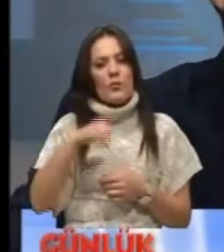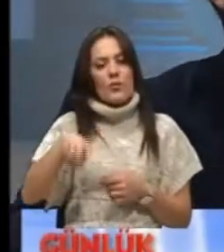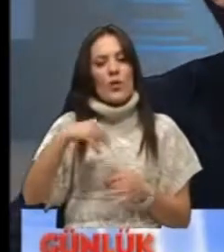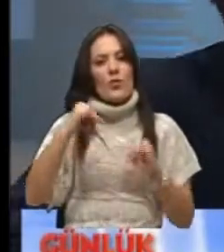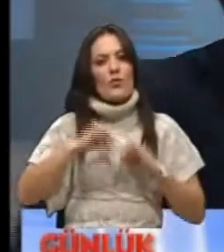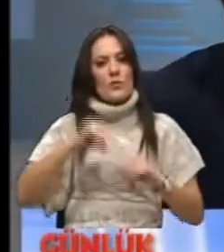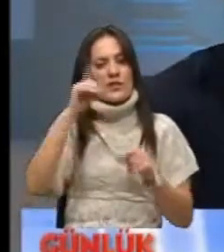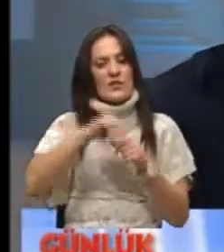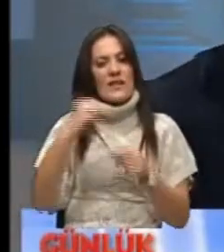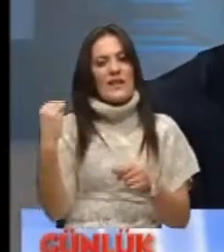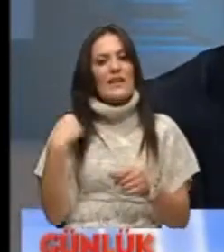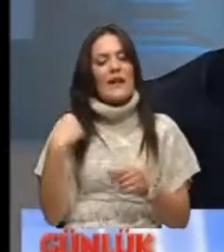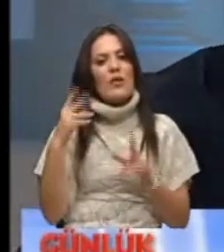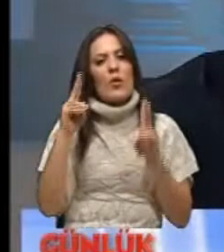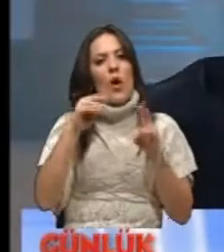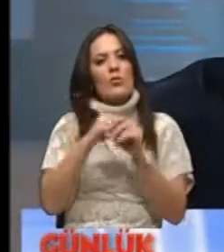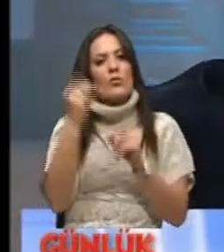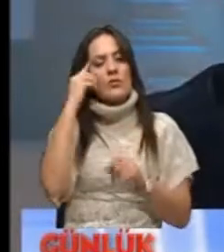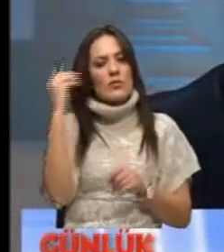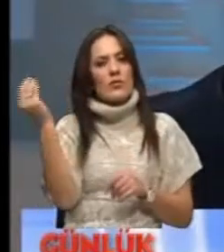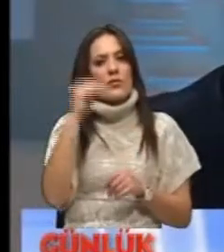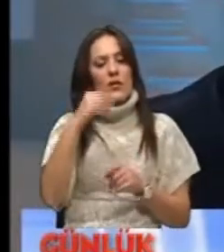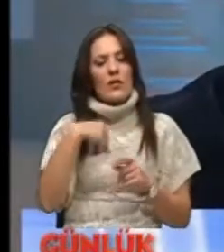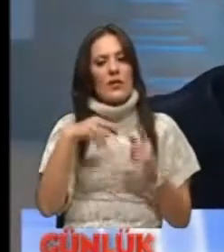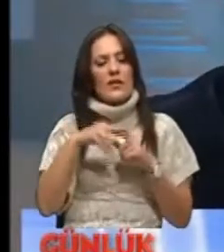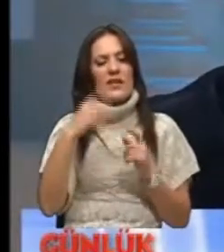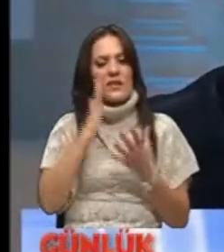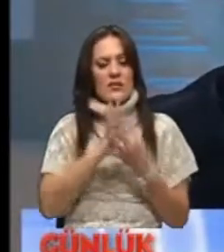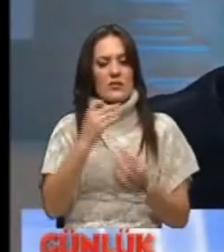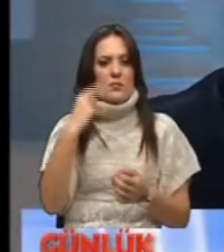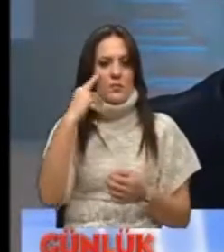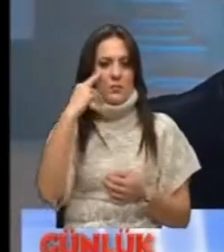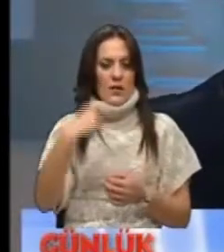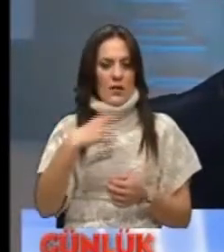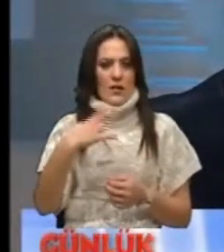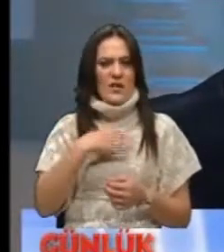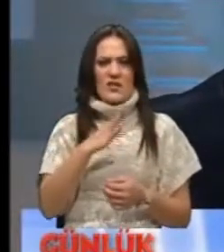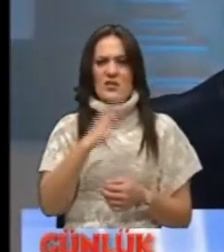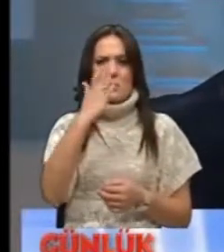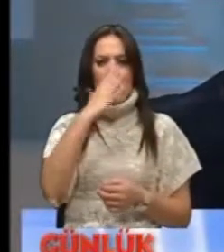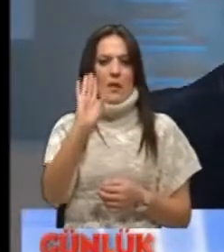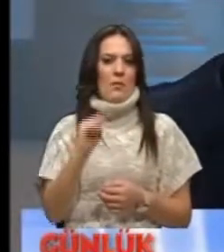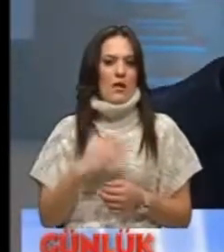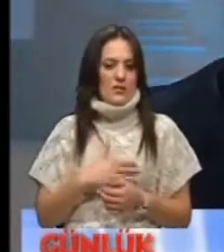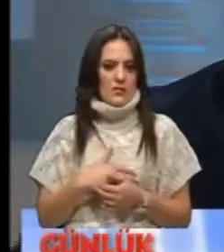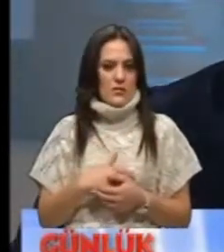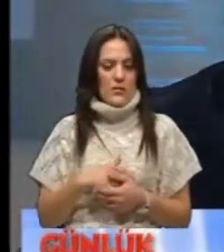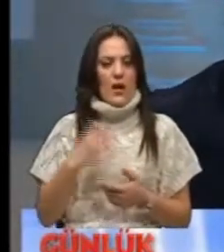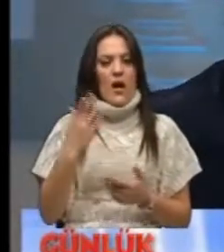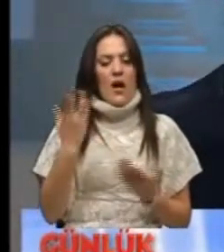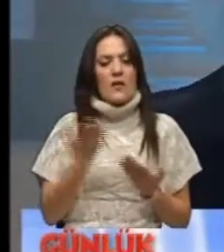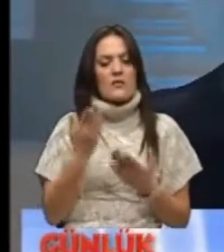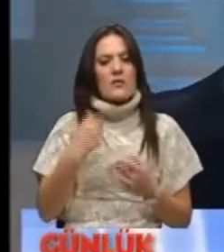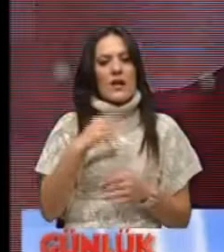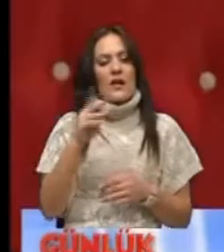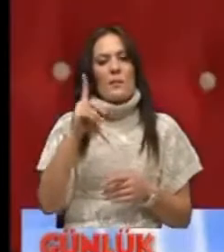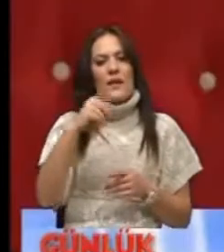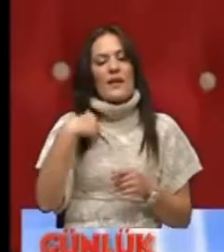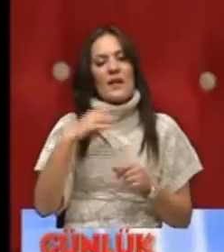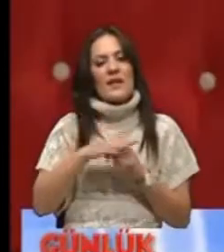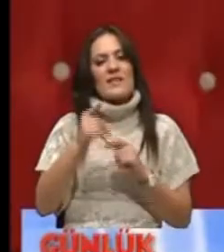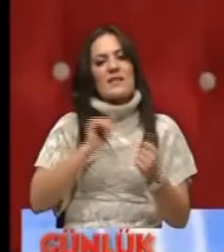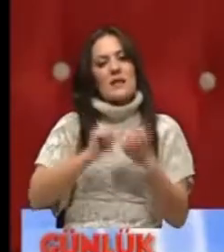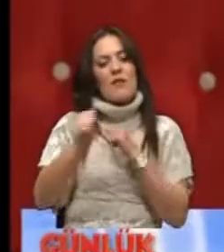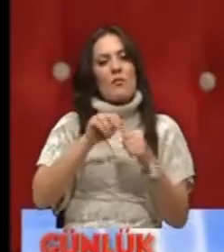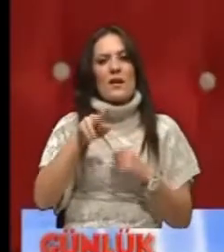bunlardan kurtulmak için yeni gündemler yaratıyor. Anoreksiya nervozada kişi bakar kendisine hiç beğenmez. Ne aslında bir tampon olsun. Bir sanıyorum